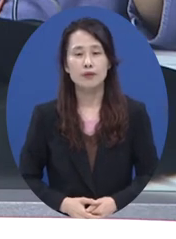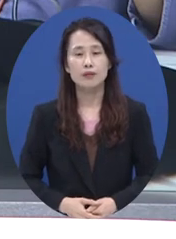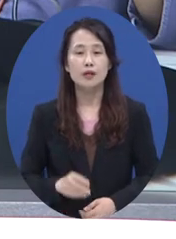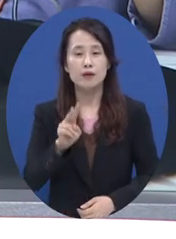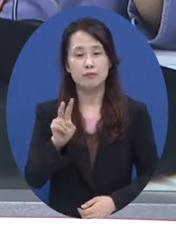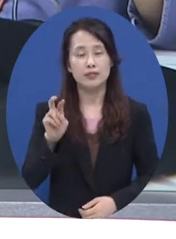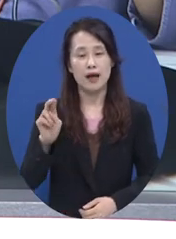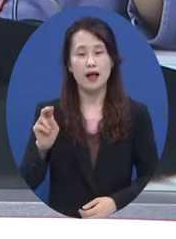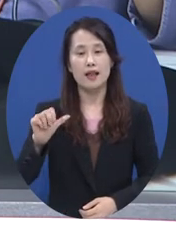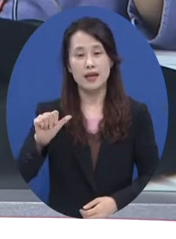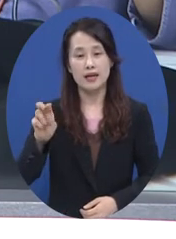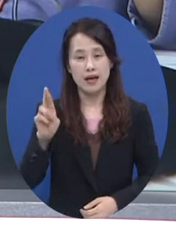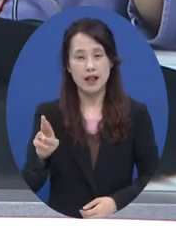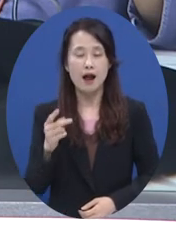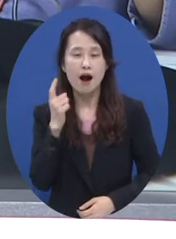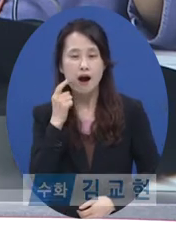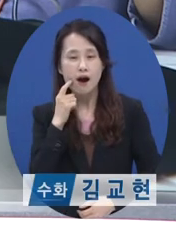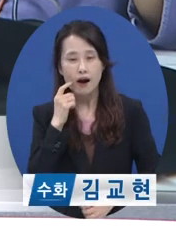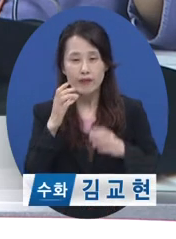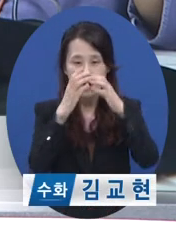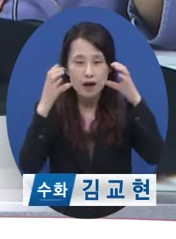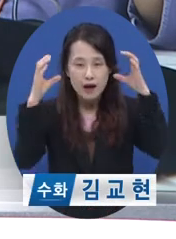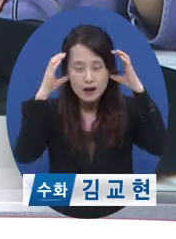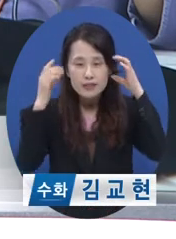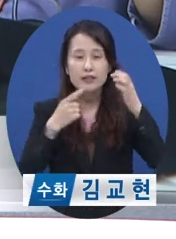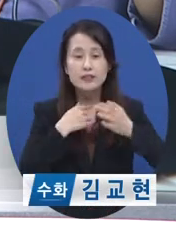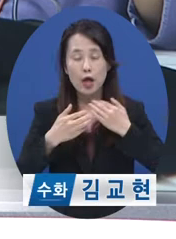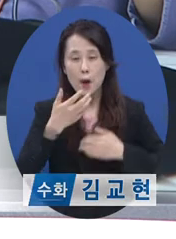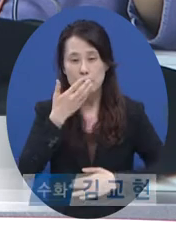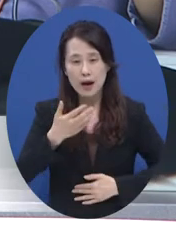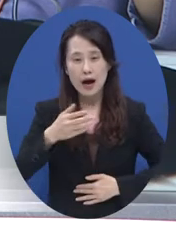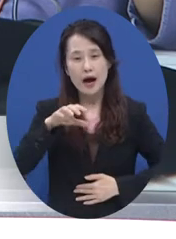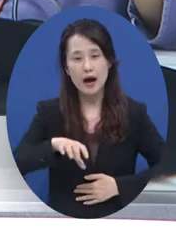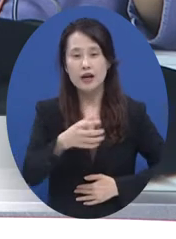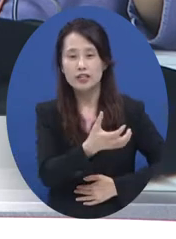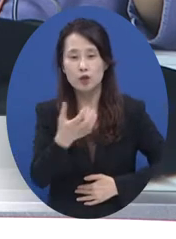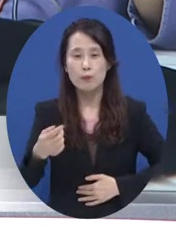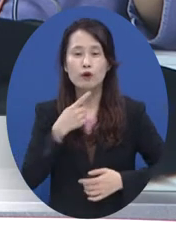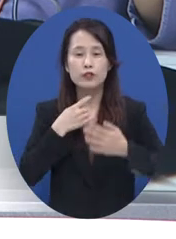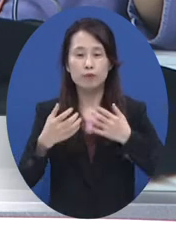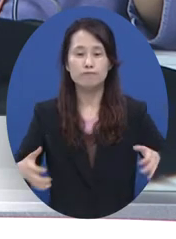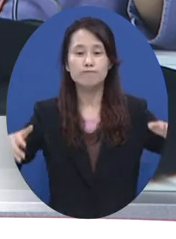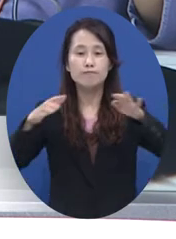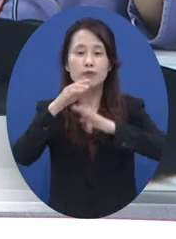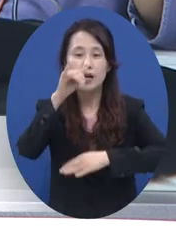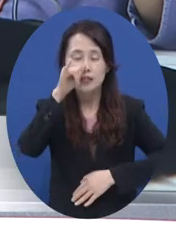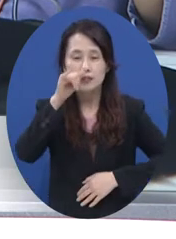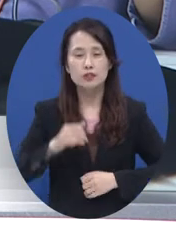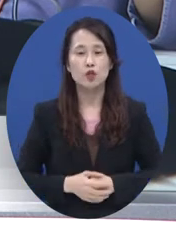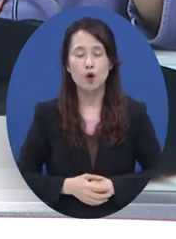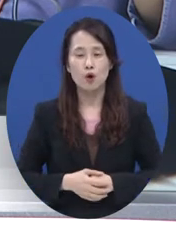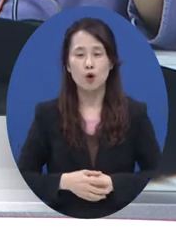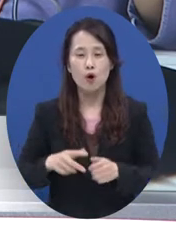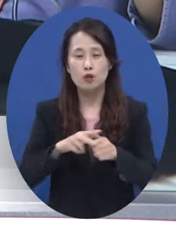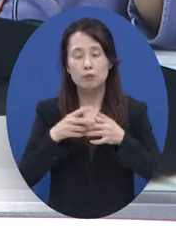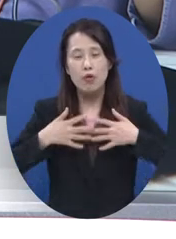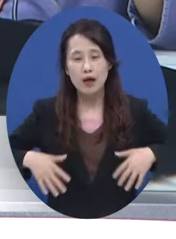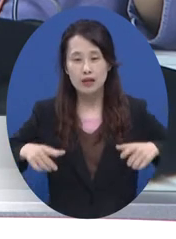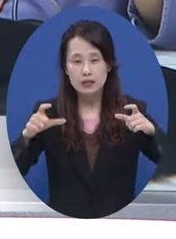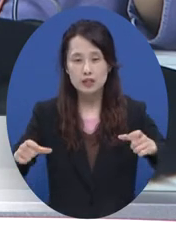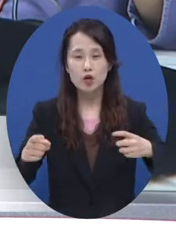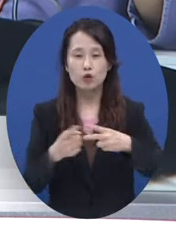경기도에는 VR, AR, 즉 가상증강현실 기술을 체험할 수 있는 이동형 체험관이 있는데요. 정보통신소외